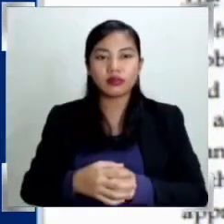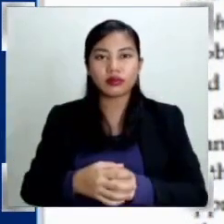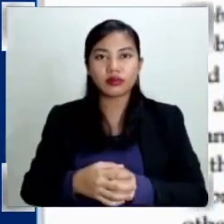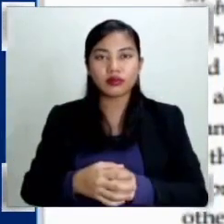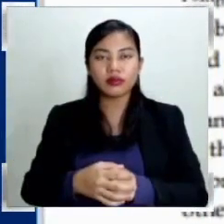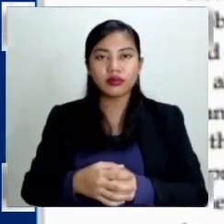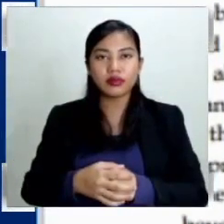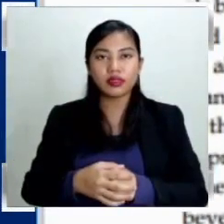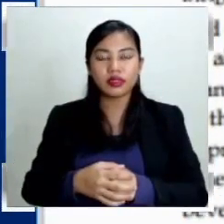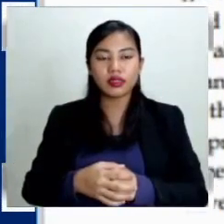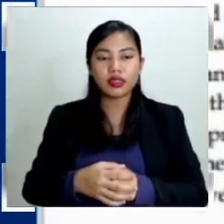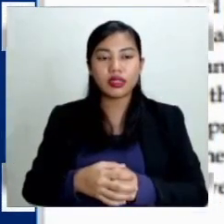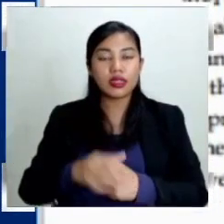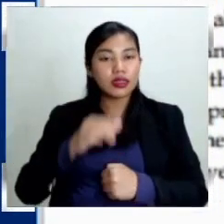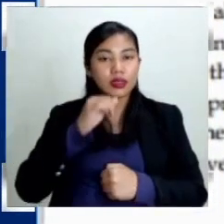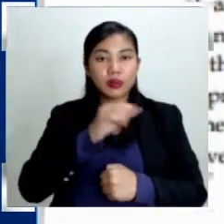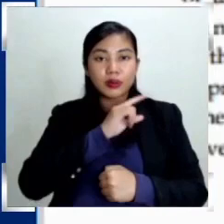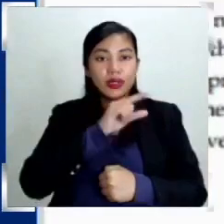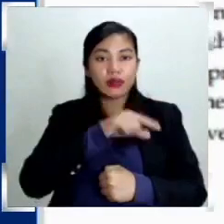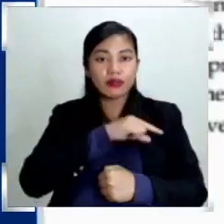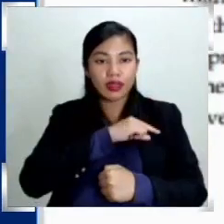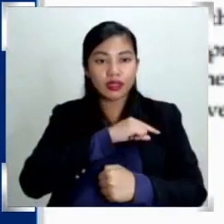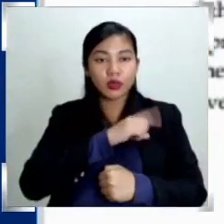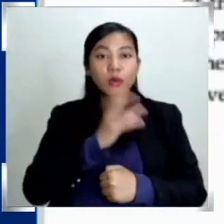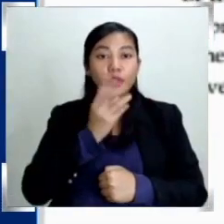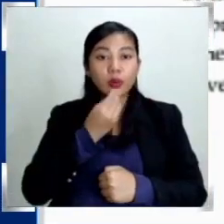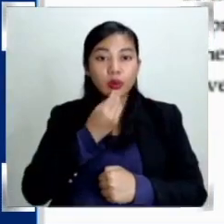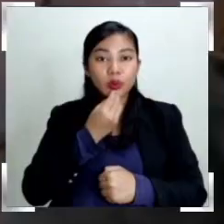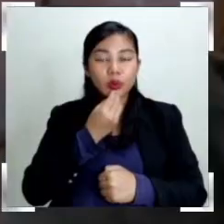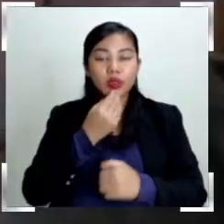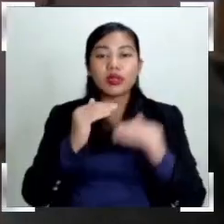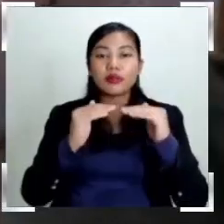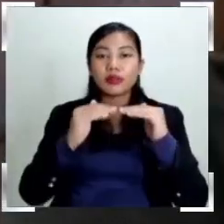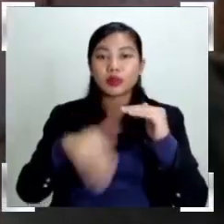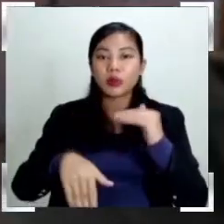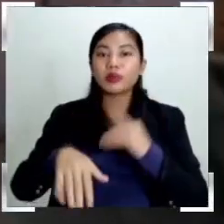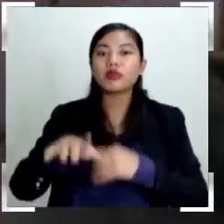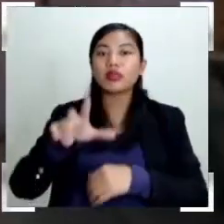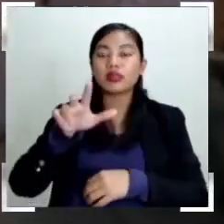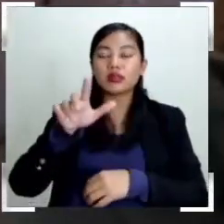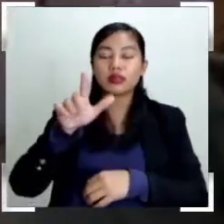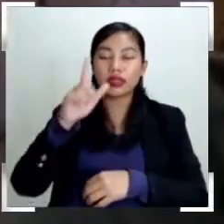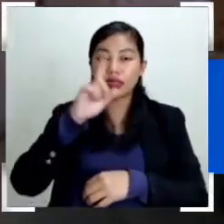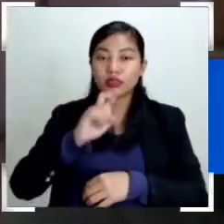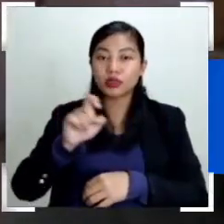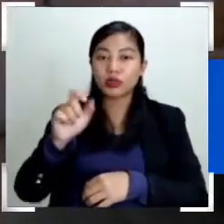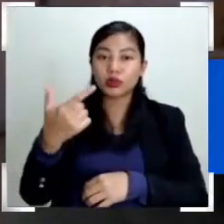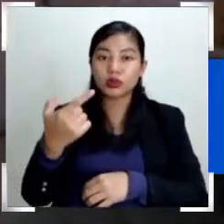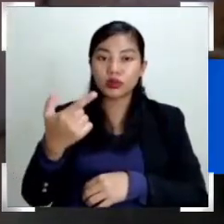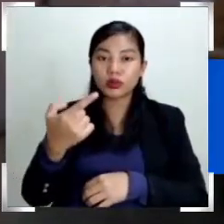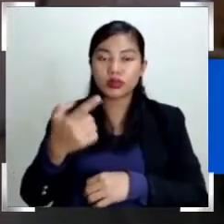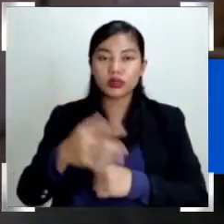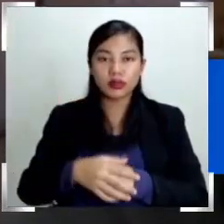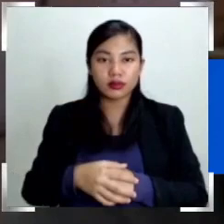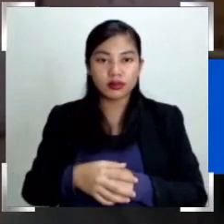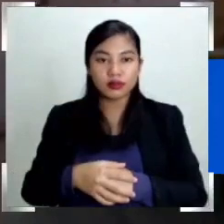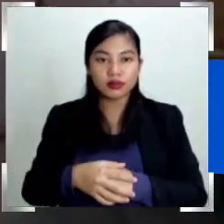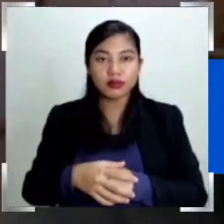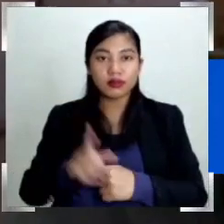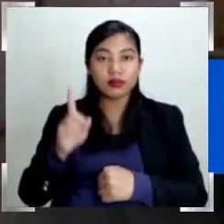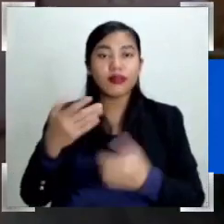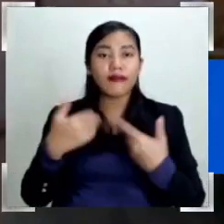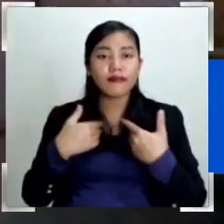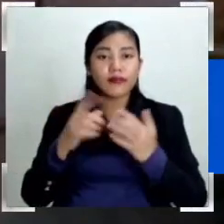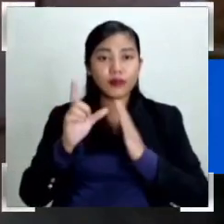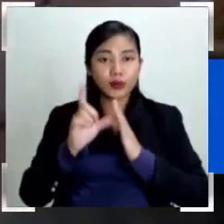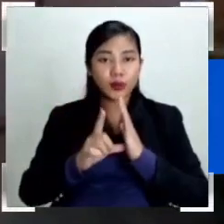unqualified individuals ang mga below 21 years old. Meron tayong batas na 18 years old and below, bawal ka